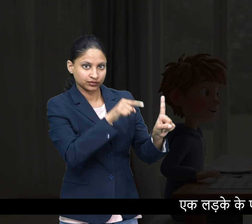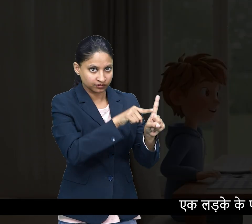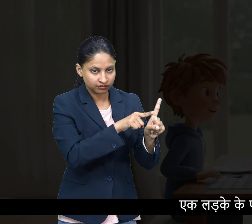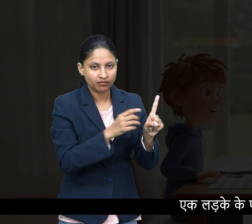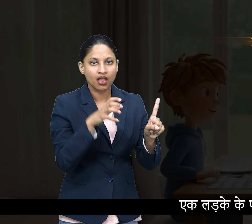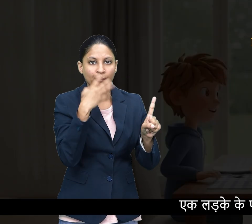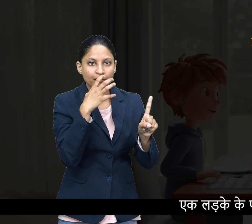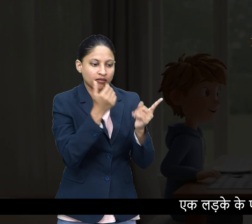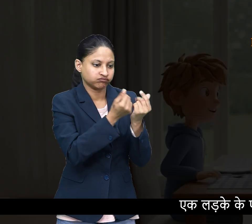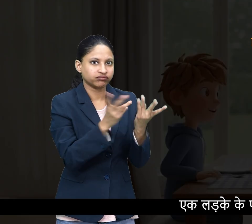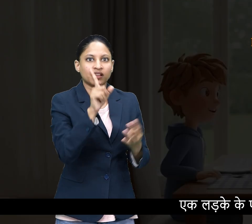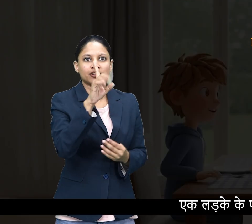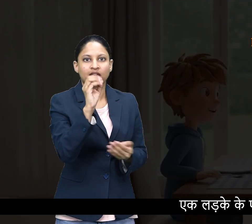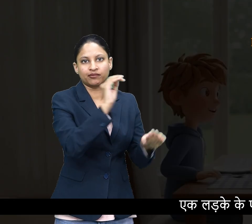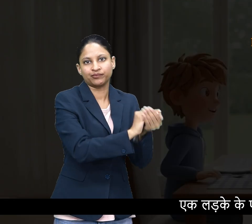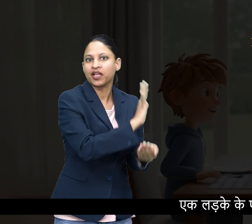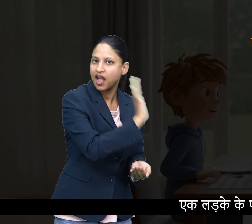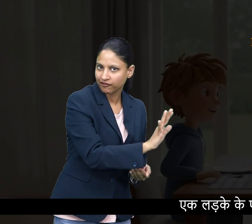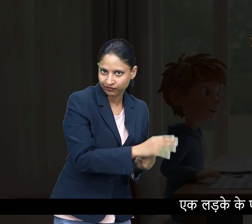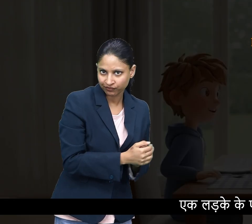एक लड़के के पास 10 सेब है।